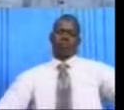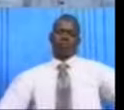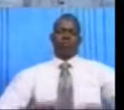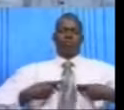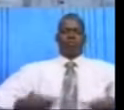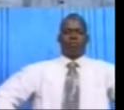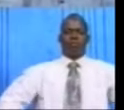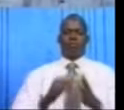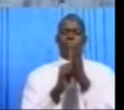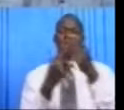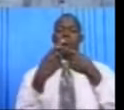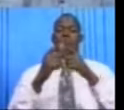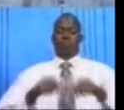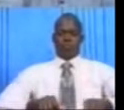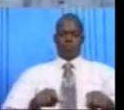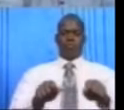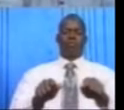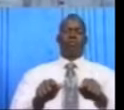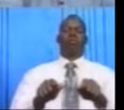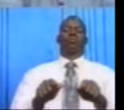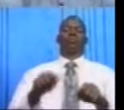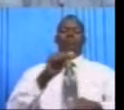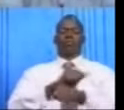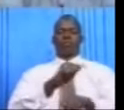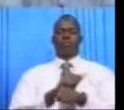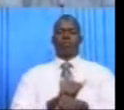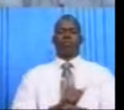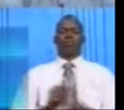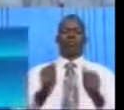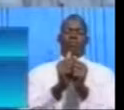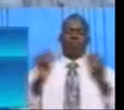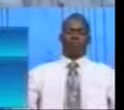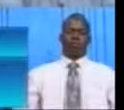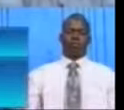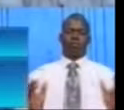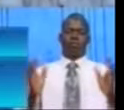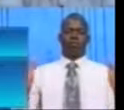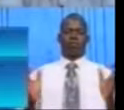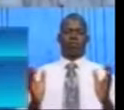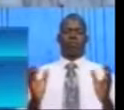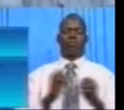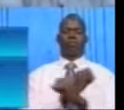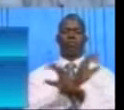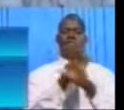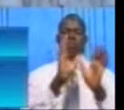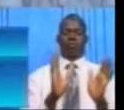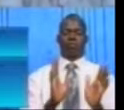qui continue à assumer ses responsabilités avec courage et lucidité.